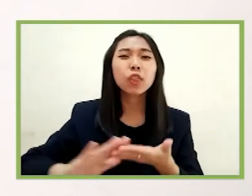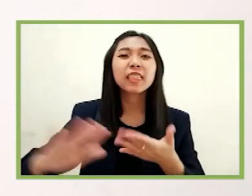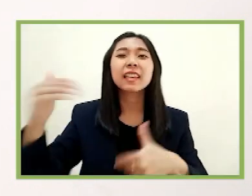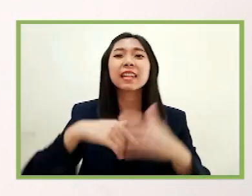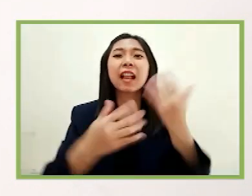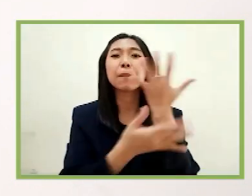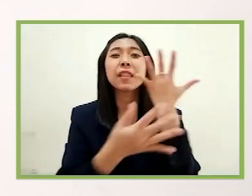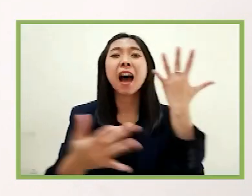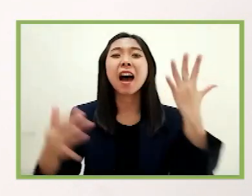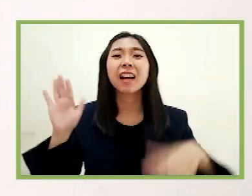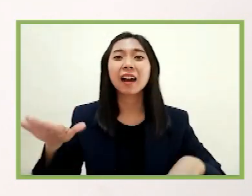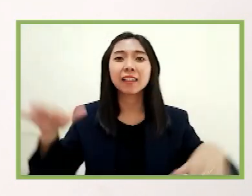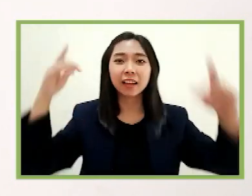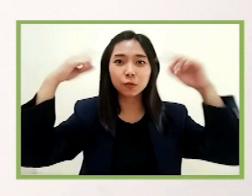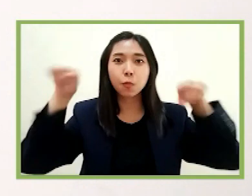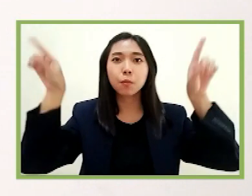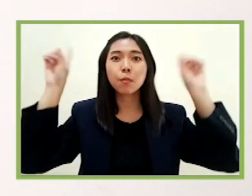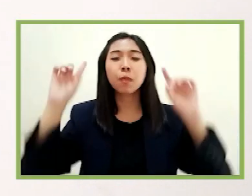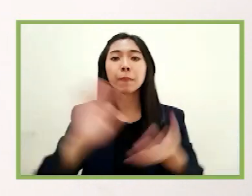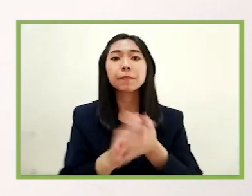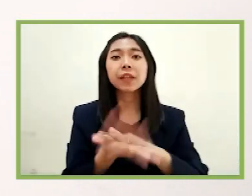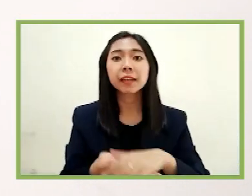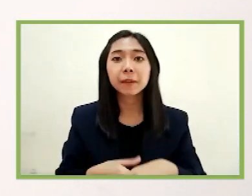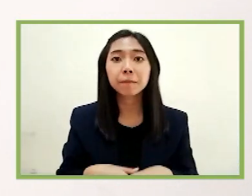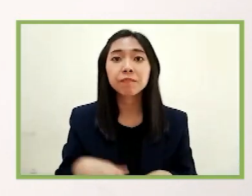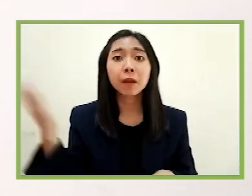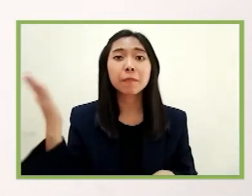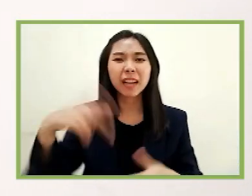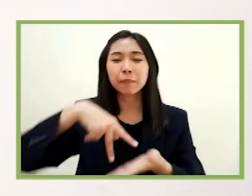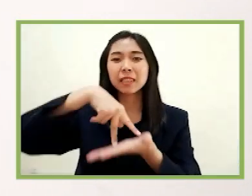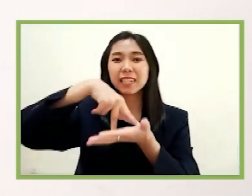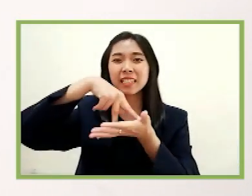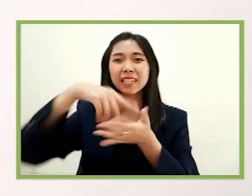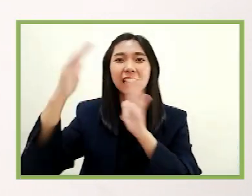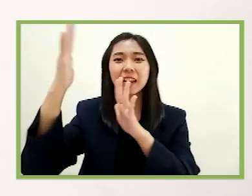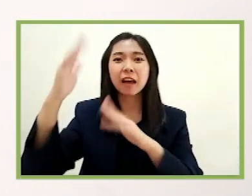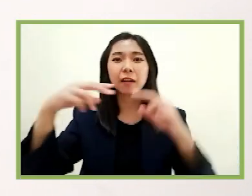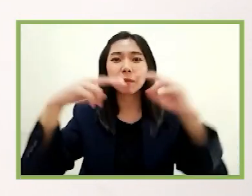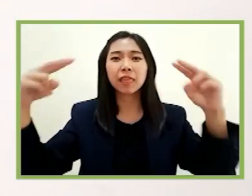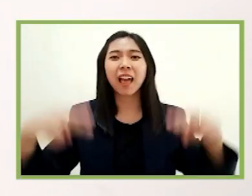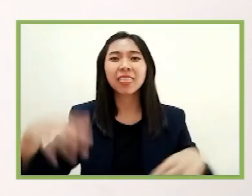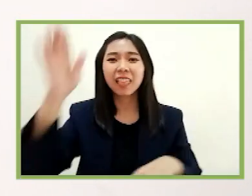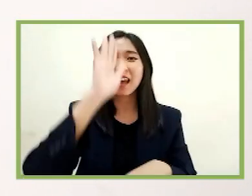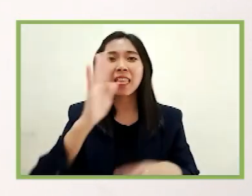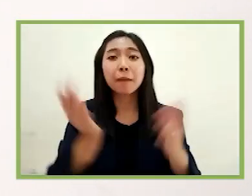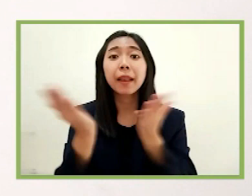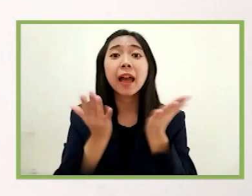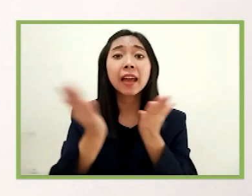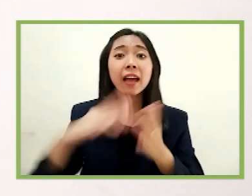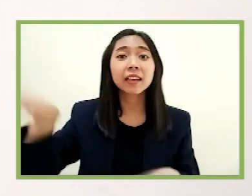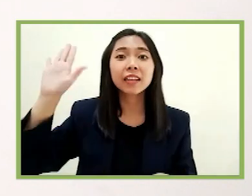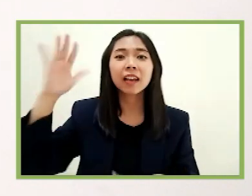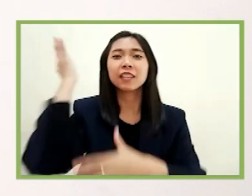darah anak domba Hai karena itu Mereka berdiri dihadapan Tahta Allah dan melayani dia